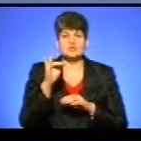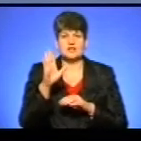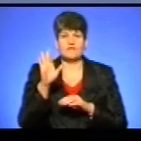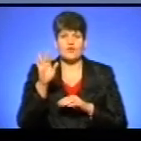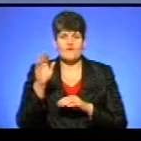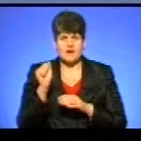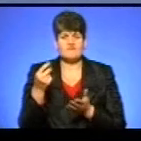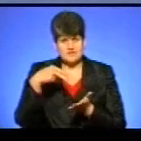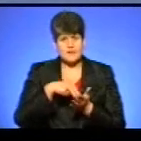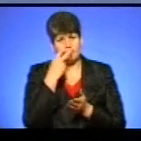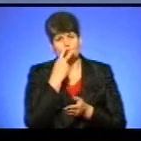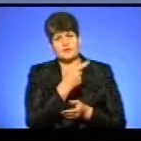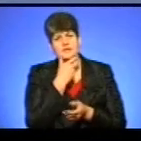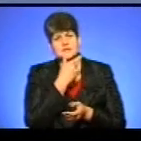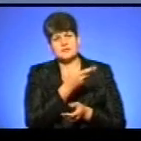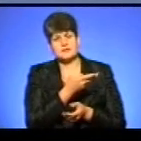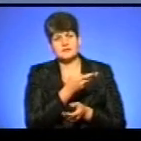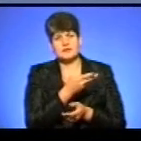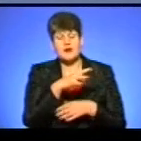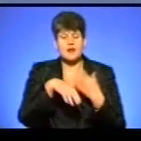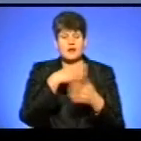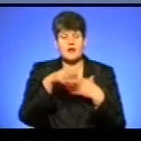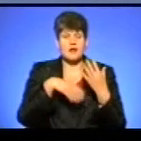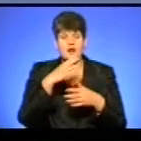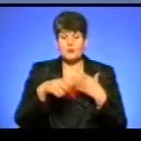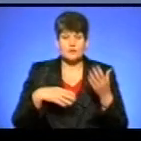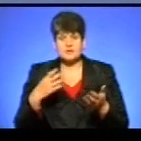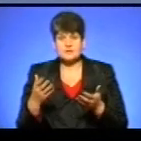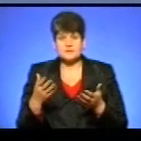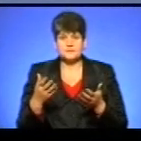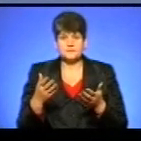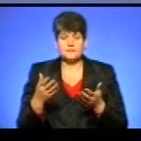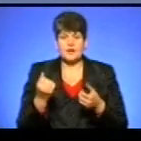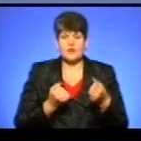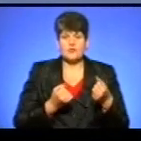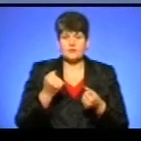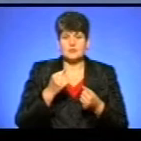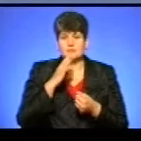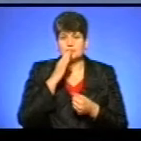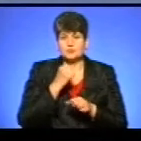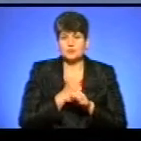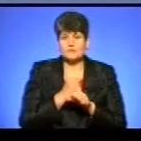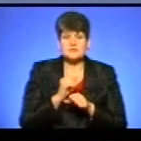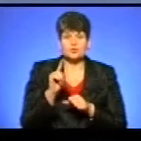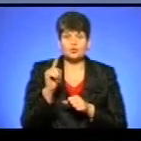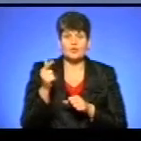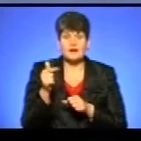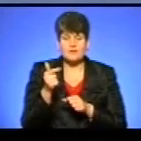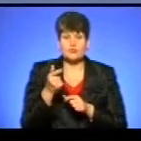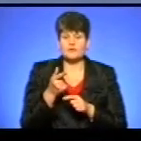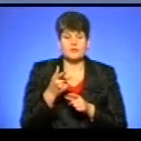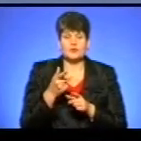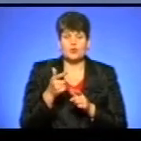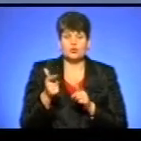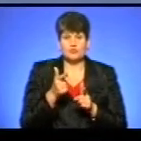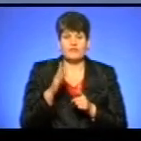станьте і подивіться, як вони виїжджають. Такий хаос, як роблять там водії маршруток, вони за ту гривню готові вдавитися.